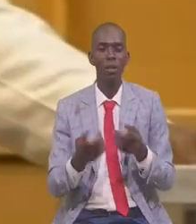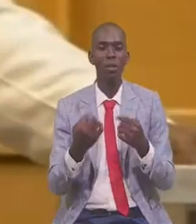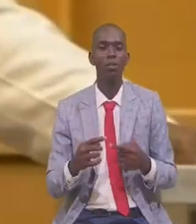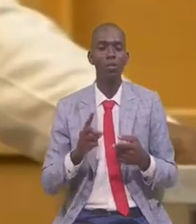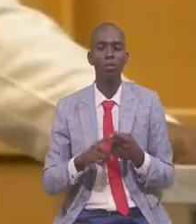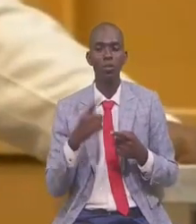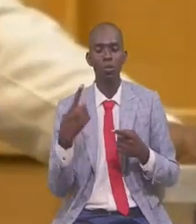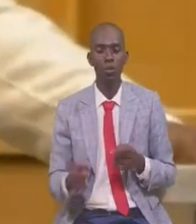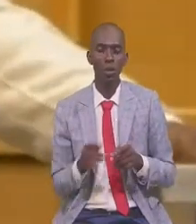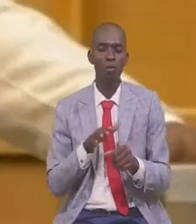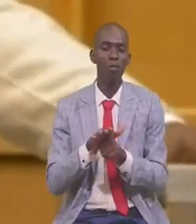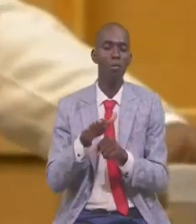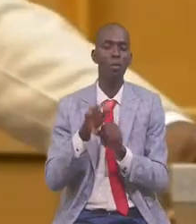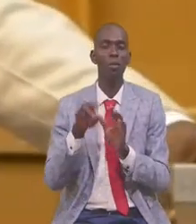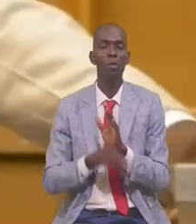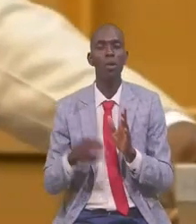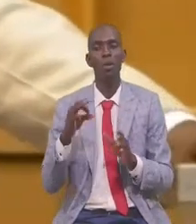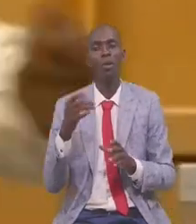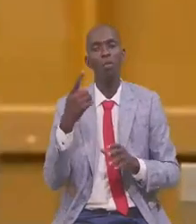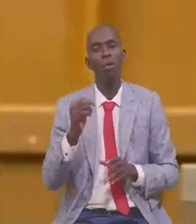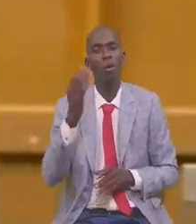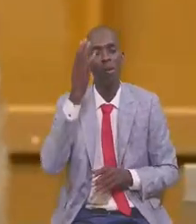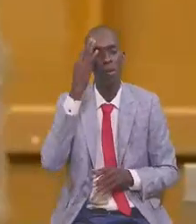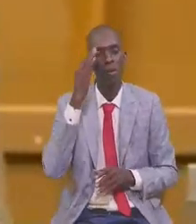l'exécution, à l'accomplissement de la connaissance qu'ils avaient.